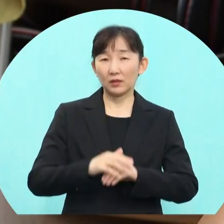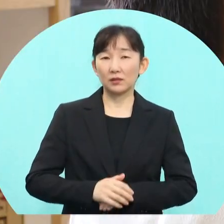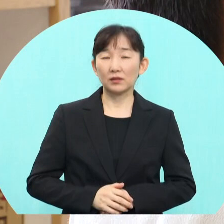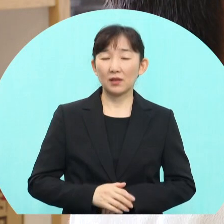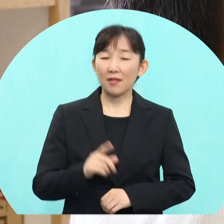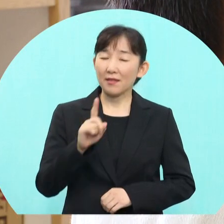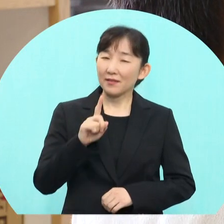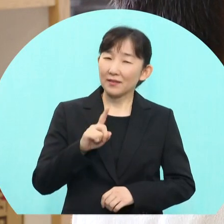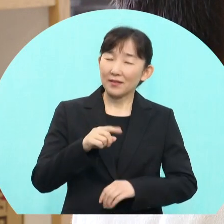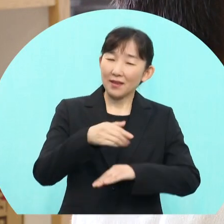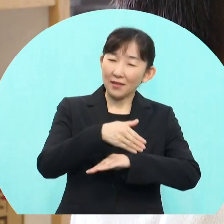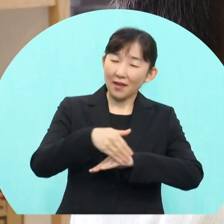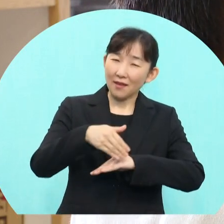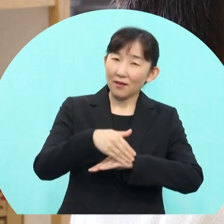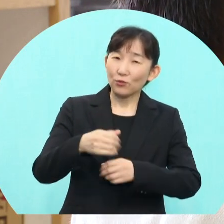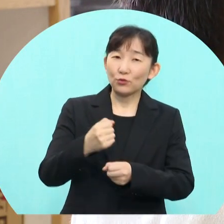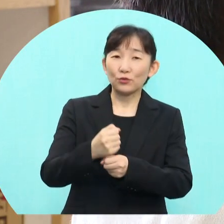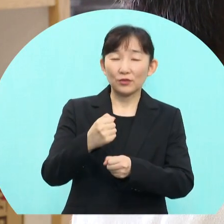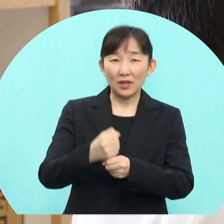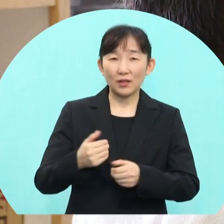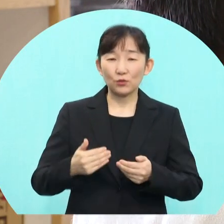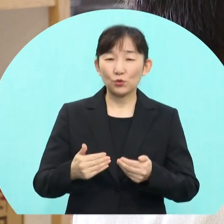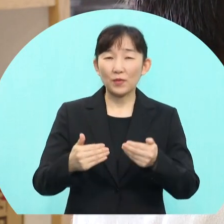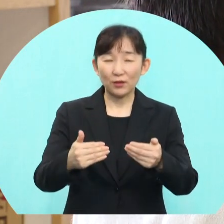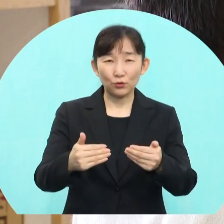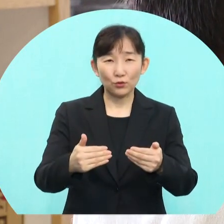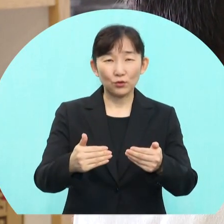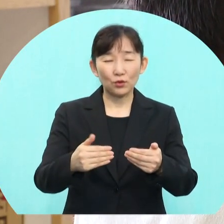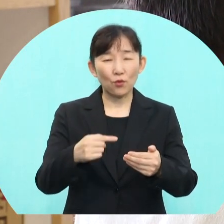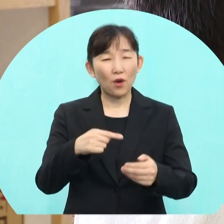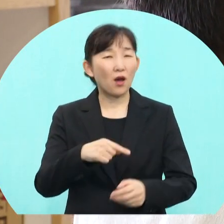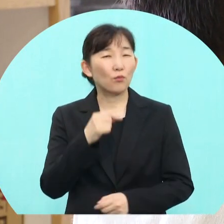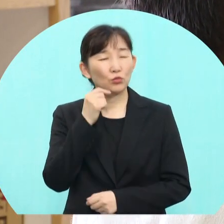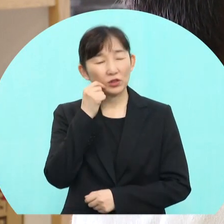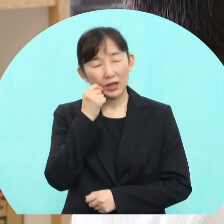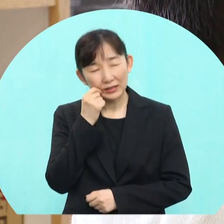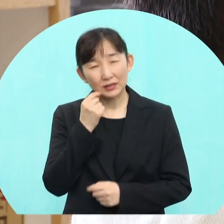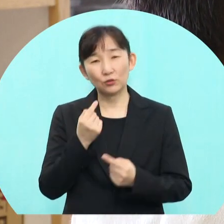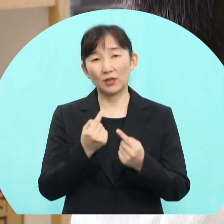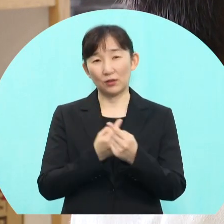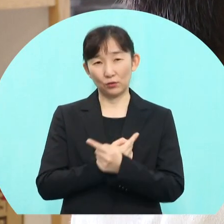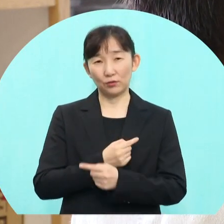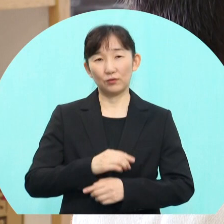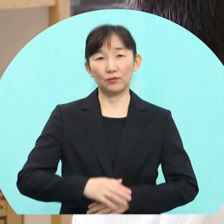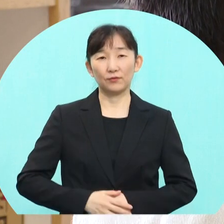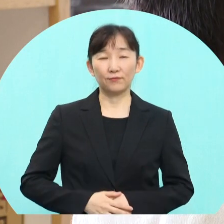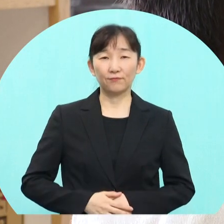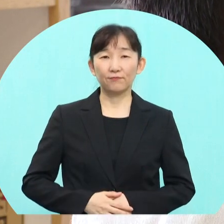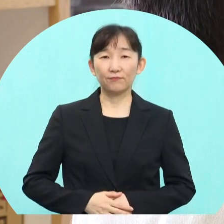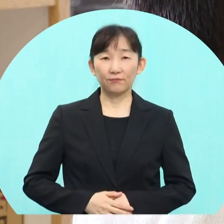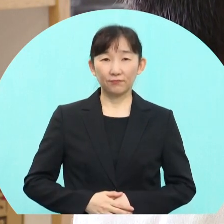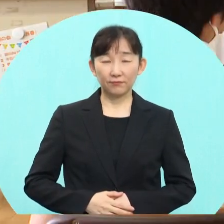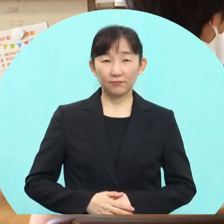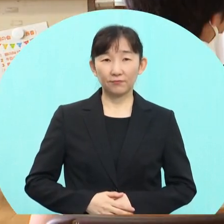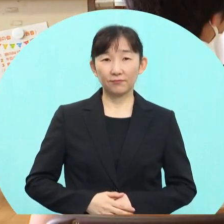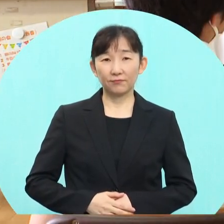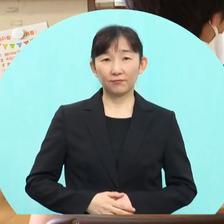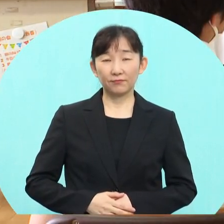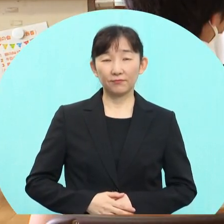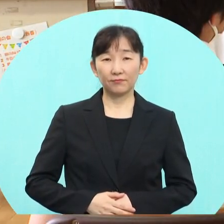まう、何か計画を立てて何かをするっていうことが難しくなってきます。